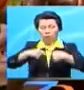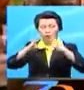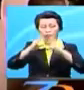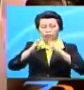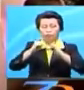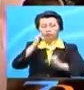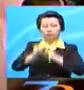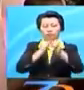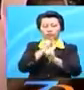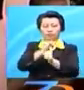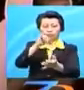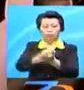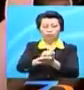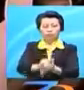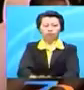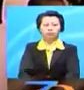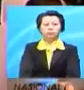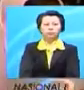persidangan antarabangsa itu.